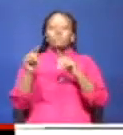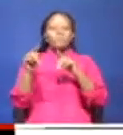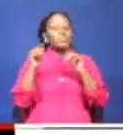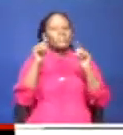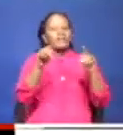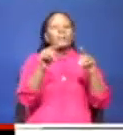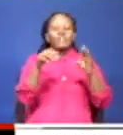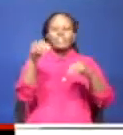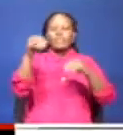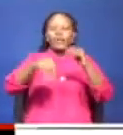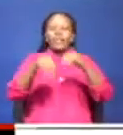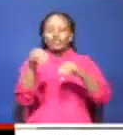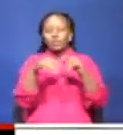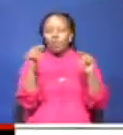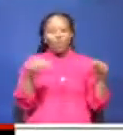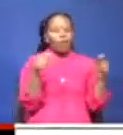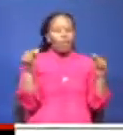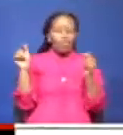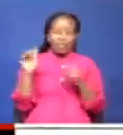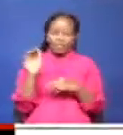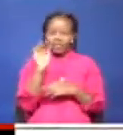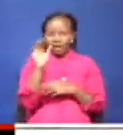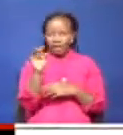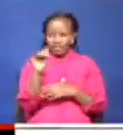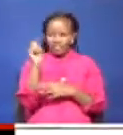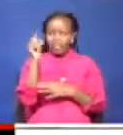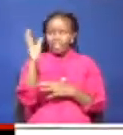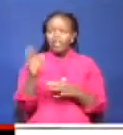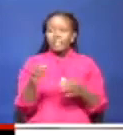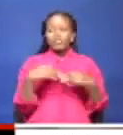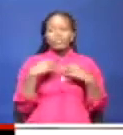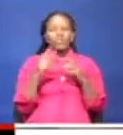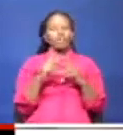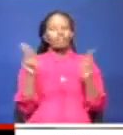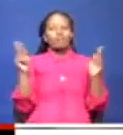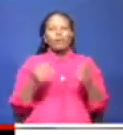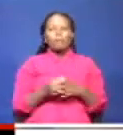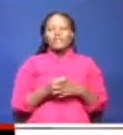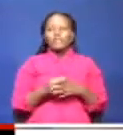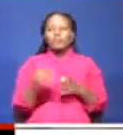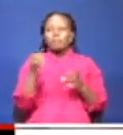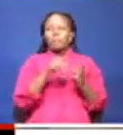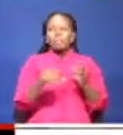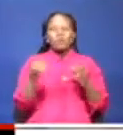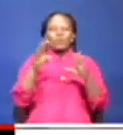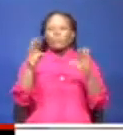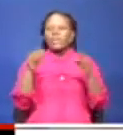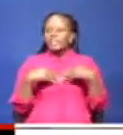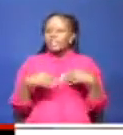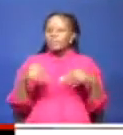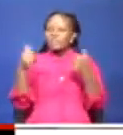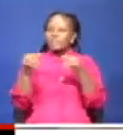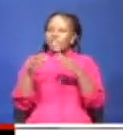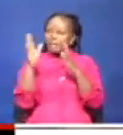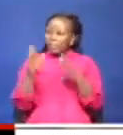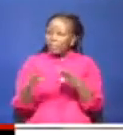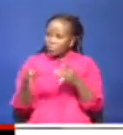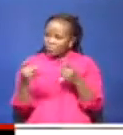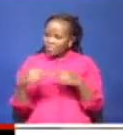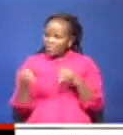and urged Kenyans to embrace peace. Sisi hatutakubali mtu ambaye ataharibu amani. Wapi? Amani huku.